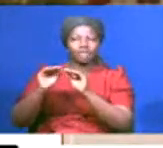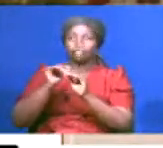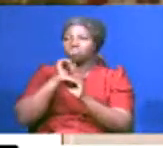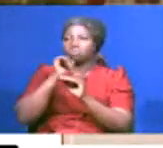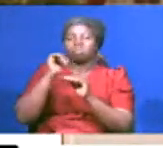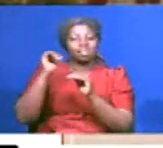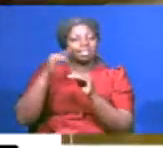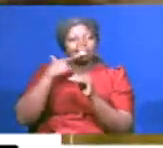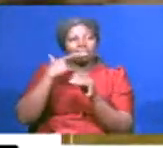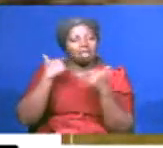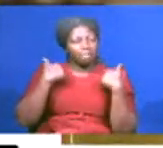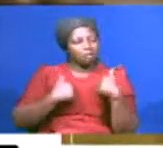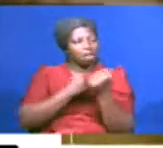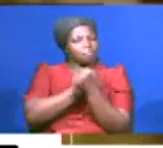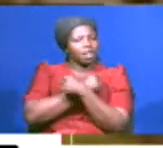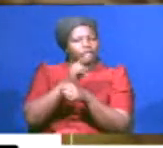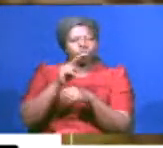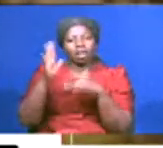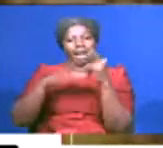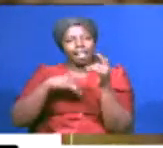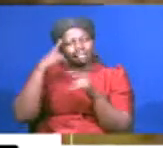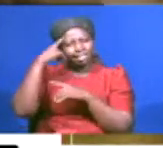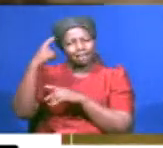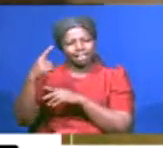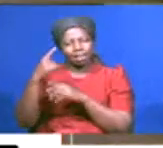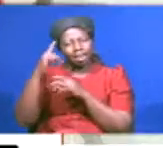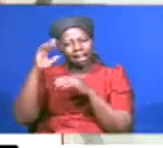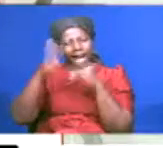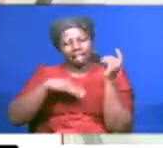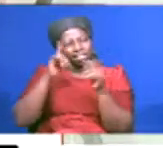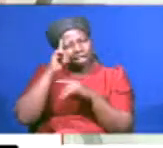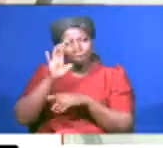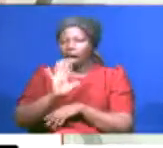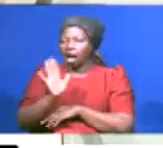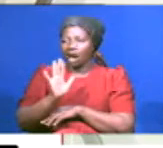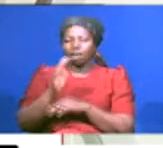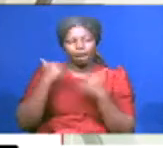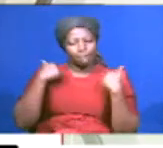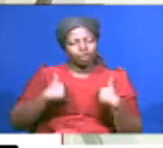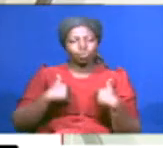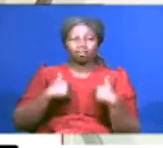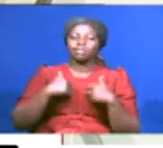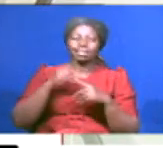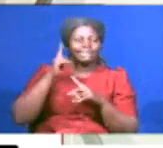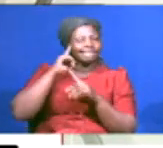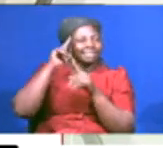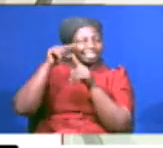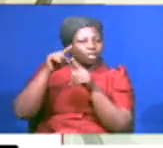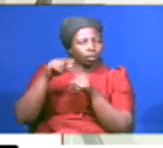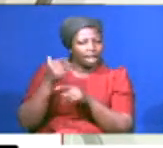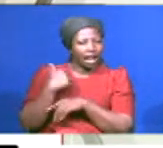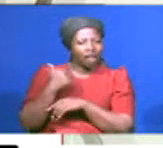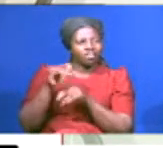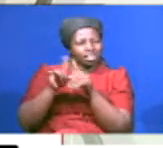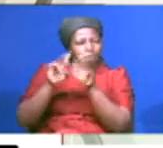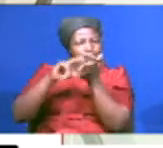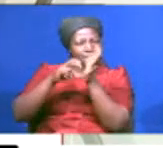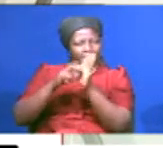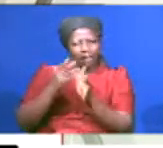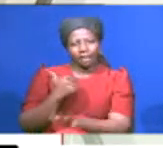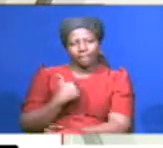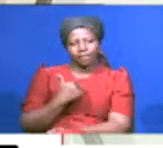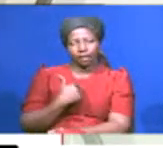hivi sipoku na sasa kulala. Hiyo si vitu kama hivyo. Naimba vitu na maana fulani. Yeah. Na hiyo usia